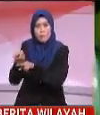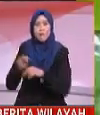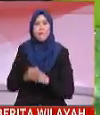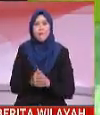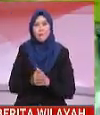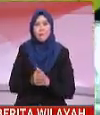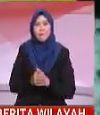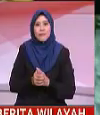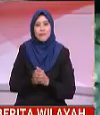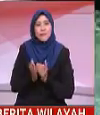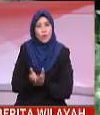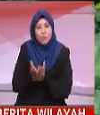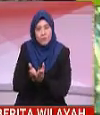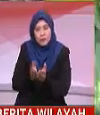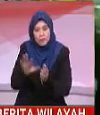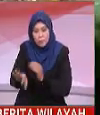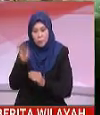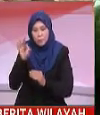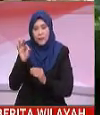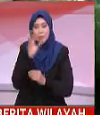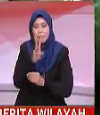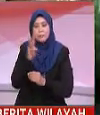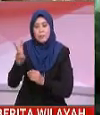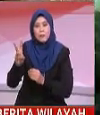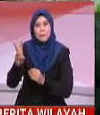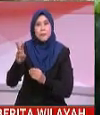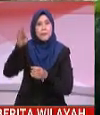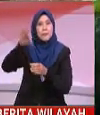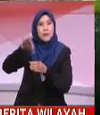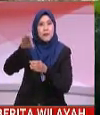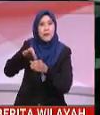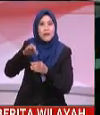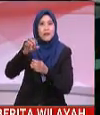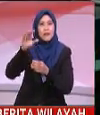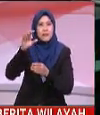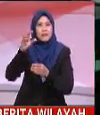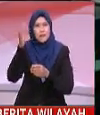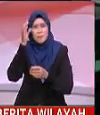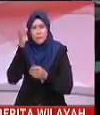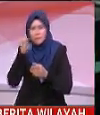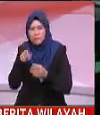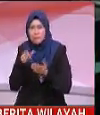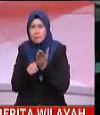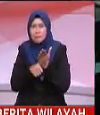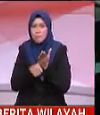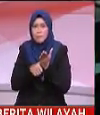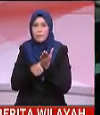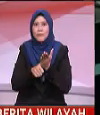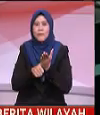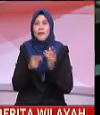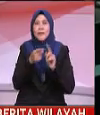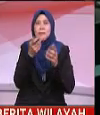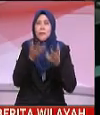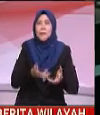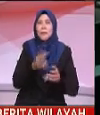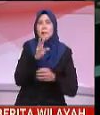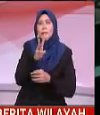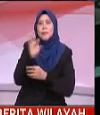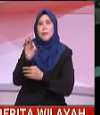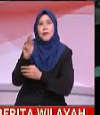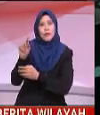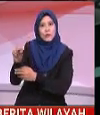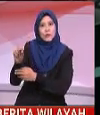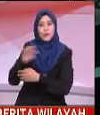Pemeriksaan terhadap bot menjumpai 66 paket teh Cina berisi dadah dipercayai syabu seberat 69